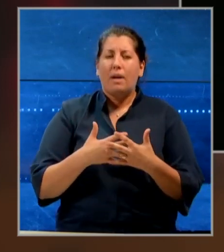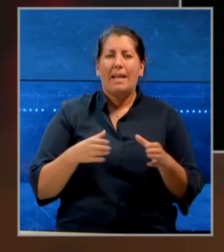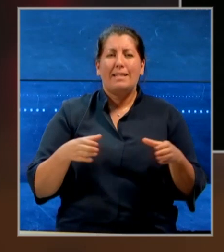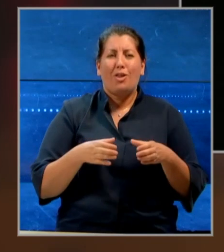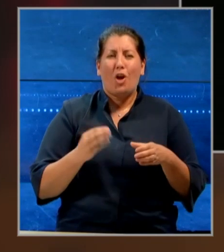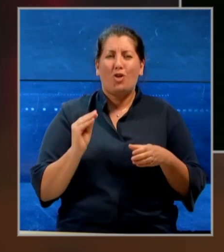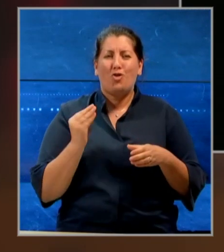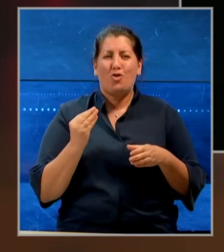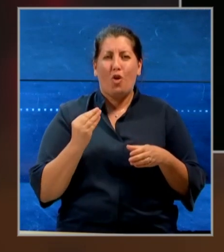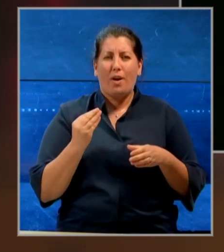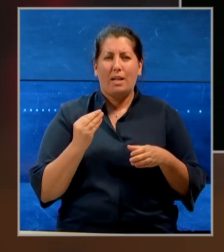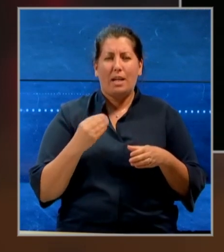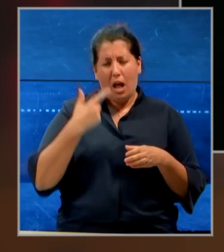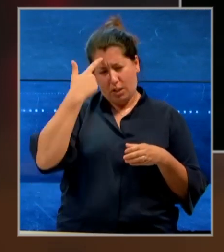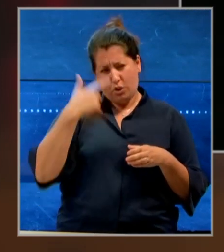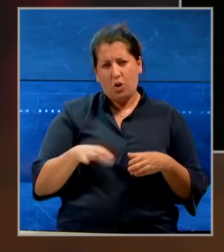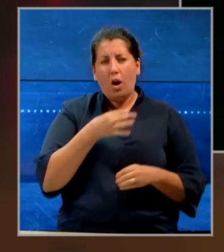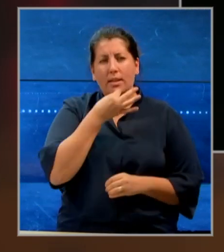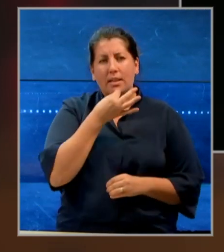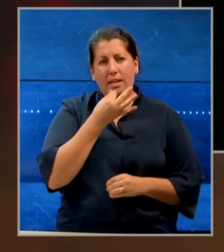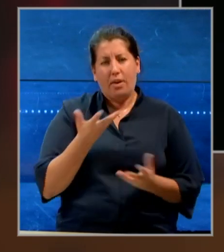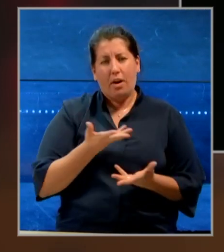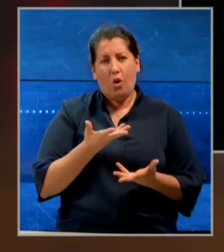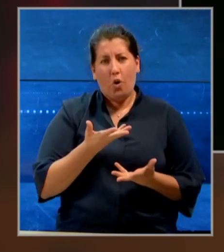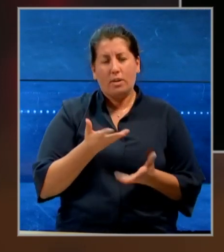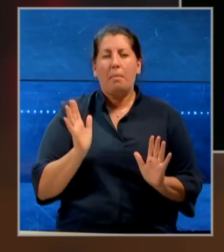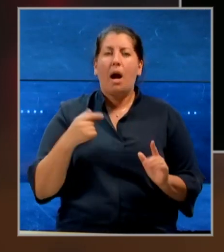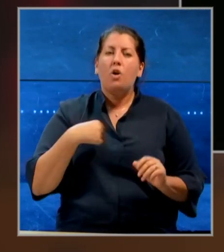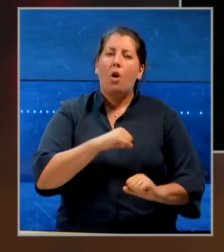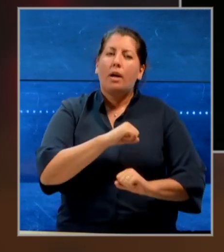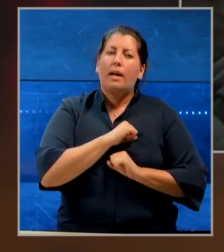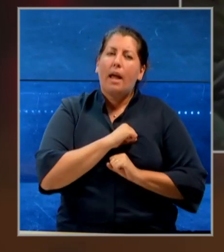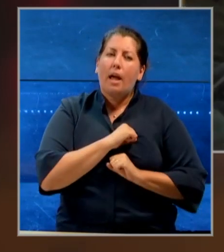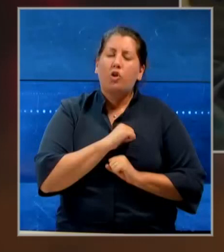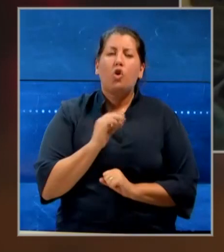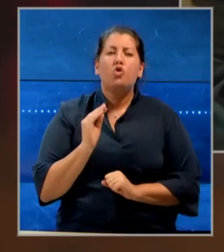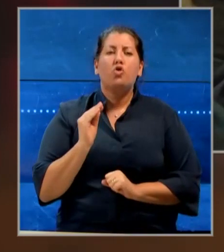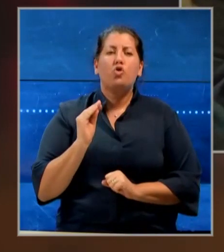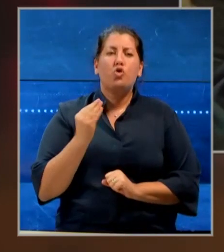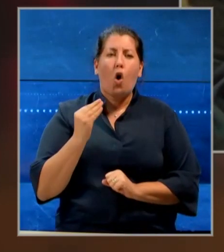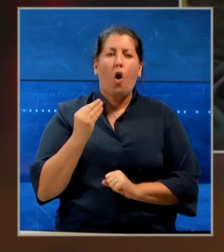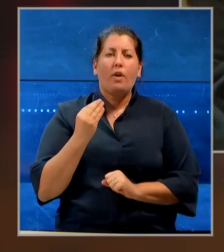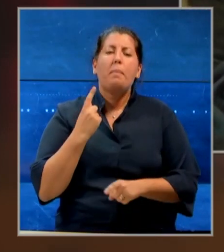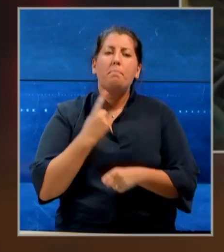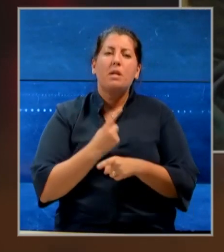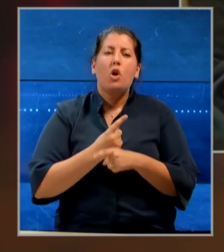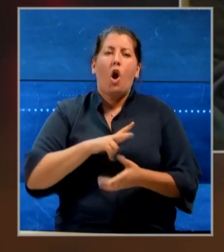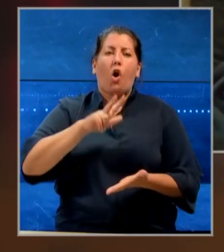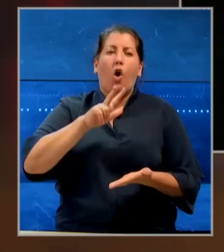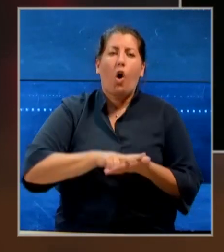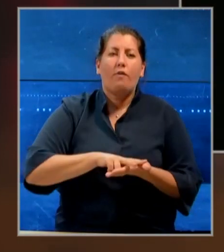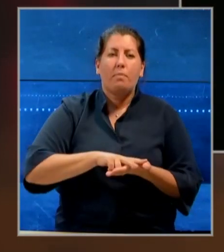dire. E qui io credo che i giovani vadano comunque confermati, valutati